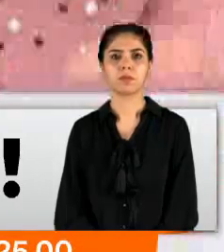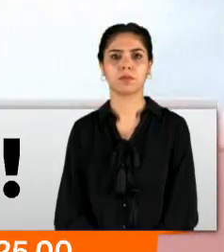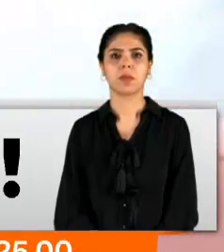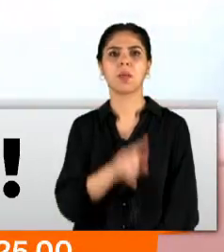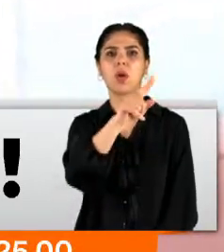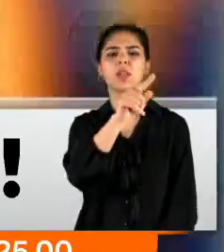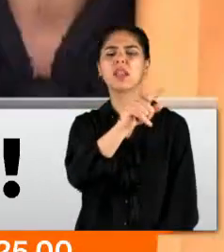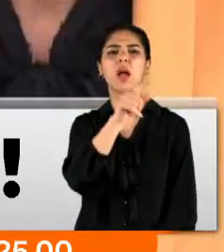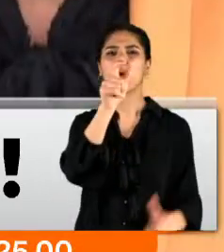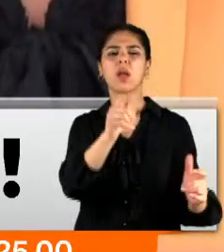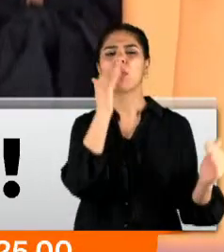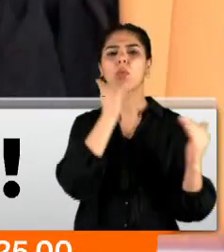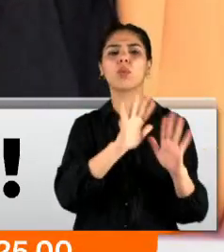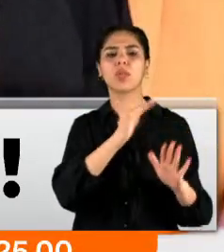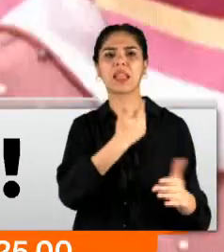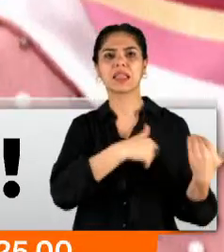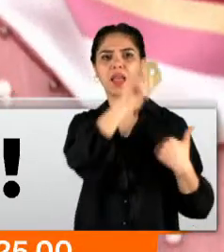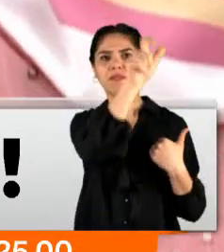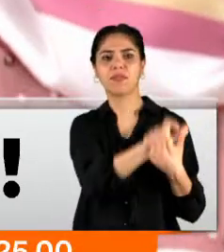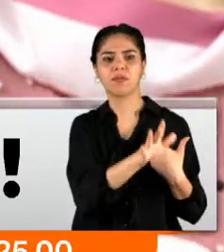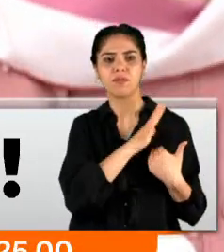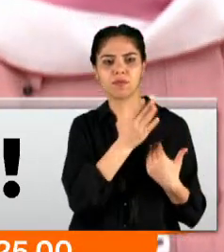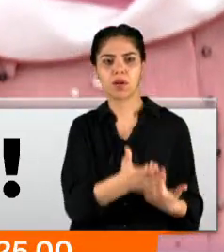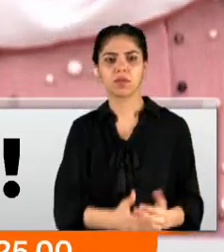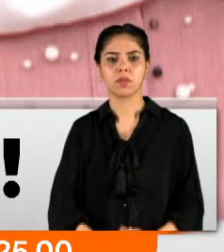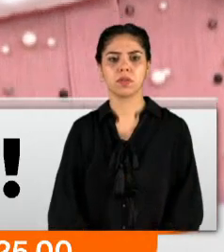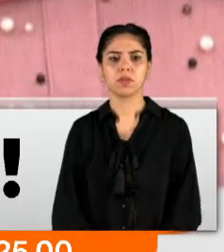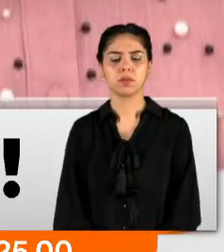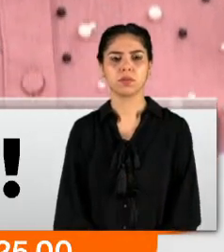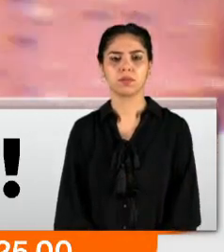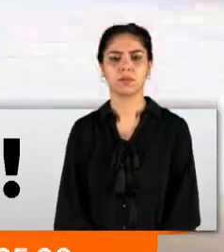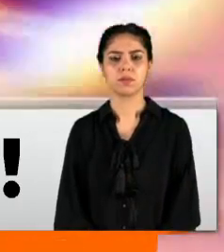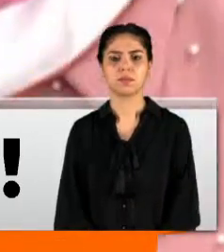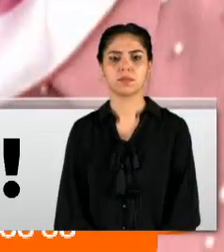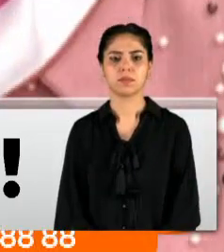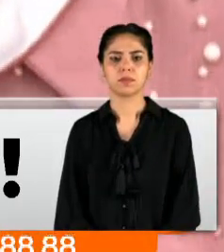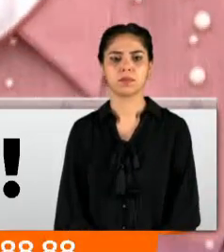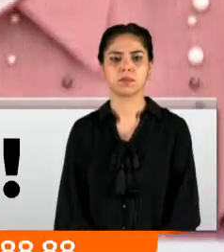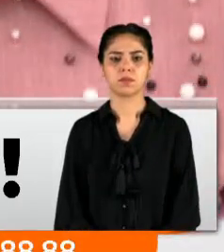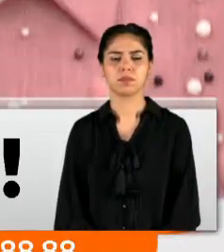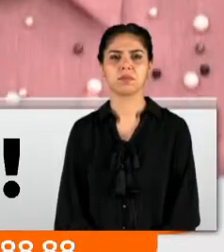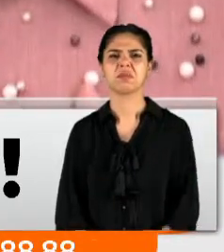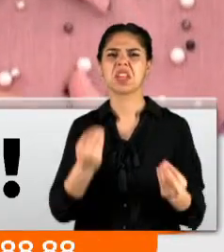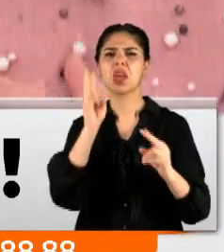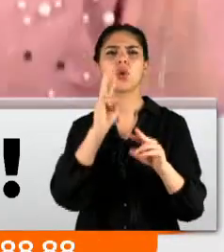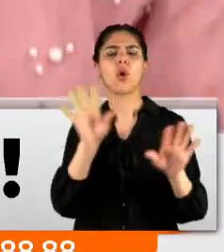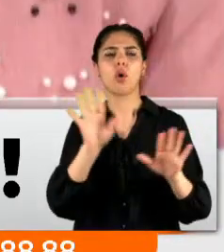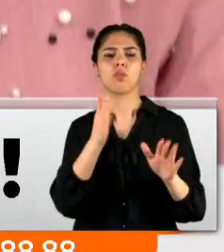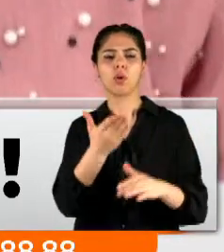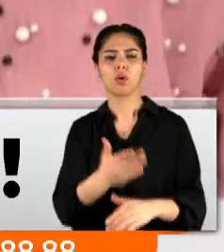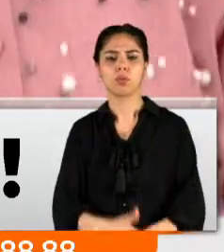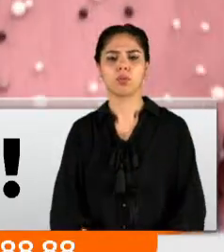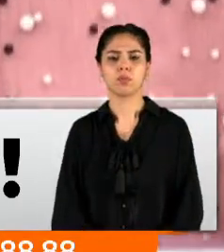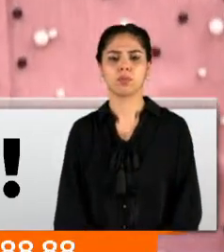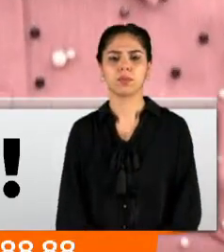layık görmüyorum. Diğer taraftaysa sevgilisi... Pişman mıyız değiliz. Çok da iyi yaptık bence. İyi görünmüyorsun, iyi biri değilsin gözümle. Ya iki